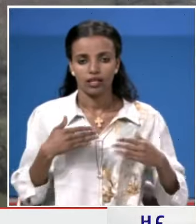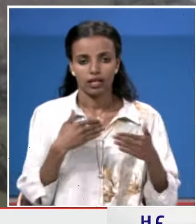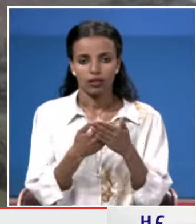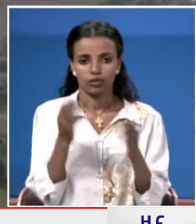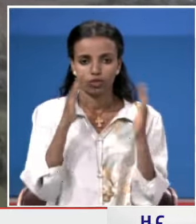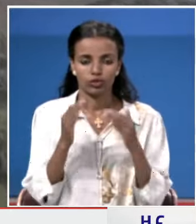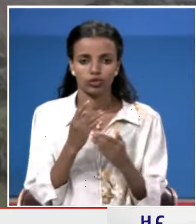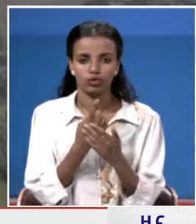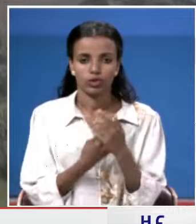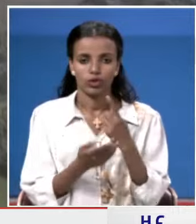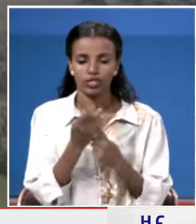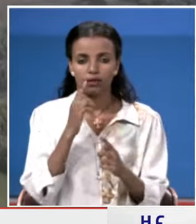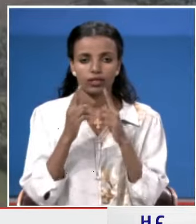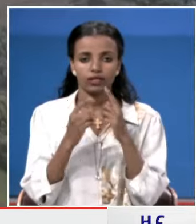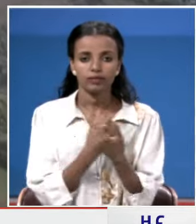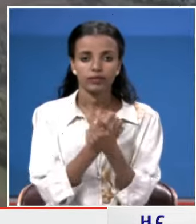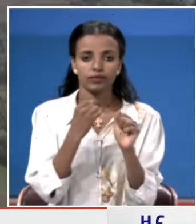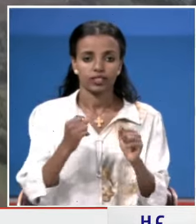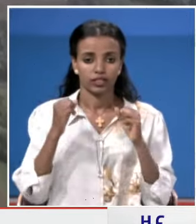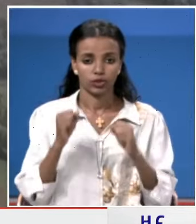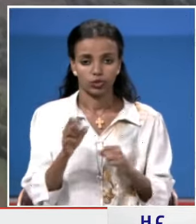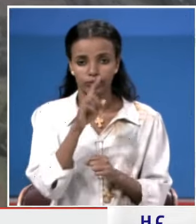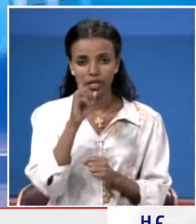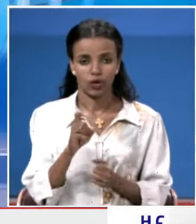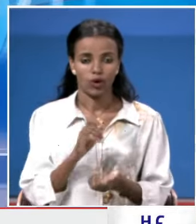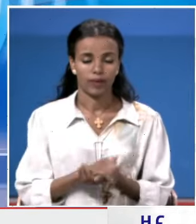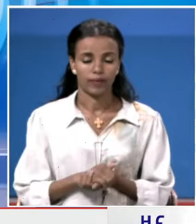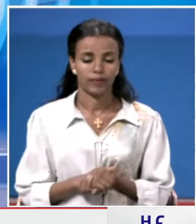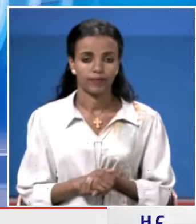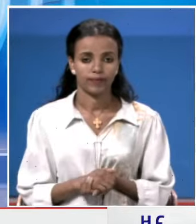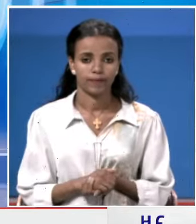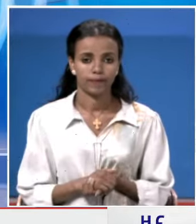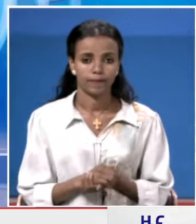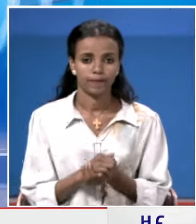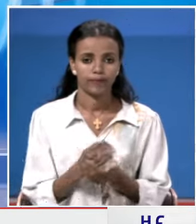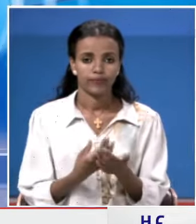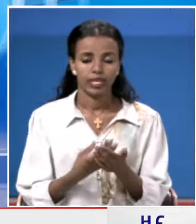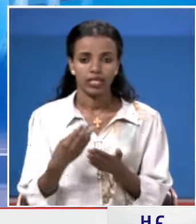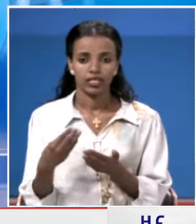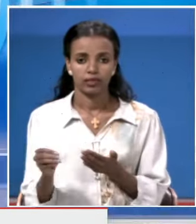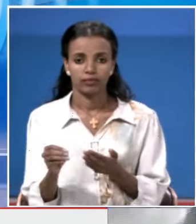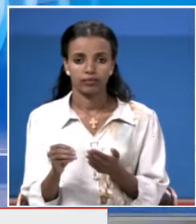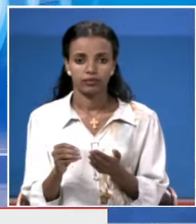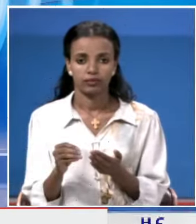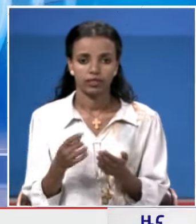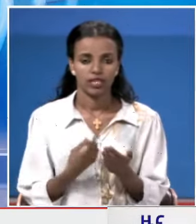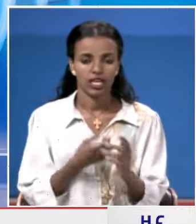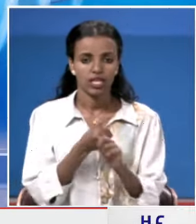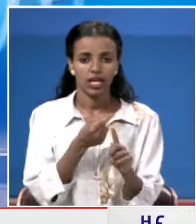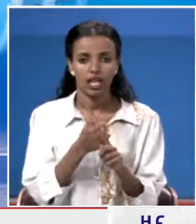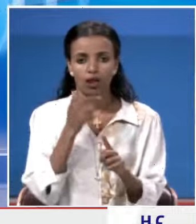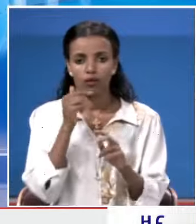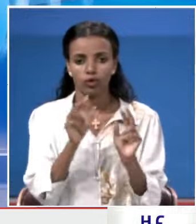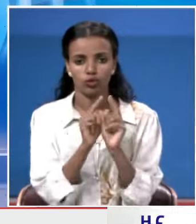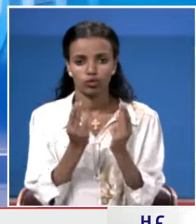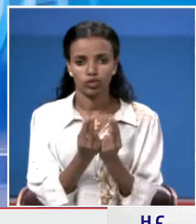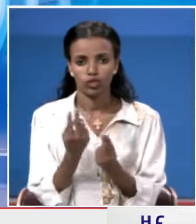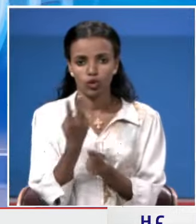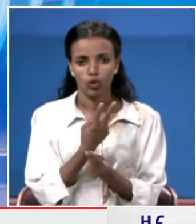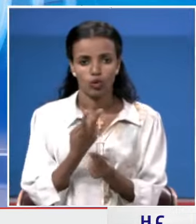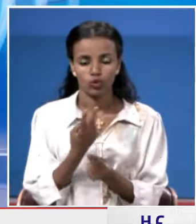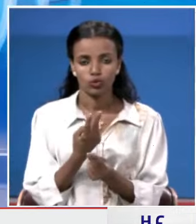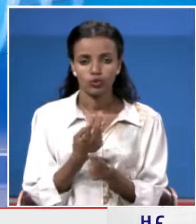መንገድ በውይይትና በንግግር መፍታት እንዲችሉም ጠይቀዋል። ሚሆን ይህም ሸማቂ እንትኑ ቡድን አሁን ይታገላለሁ የሚለው ቡድን ሁለቱ በቃ